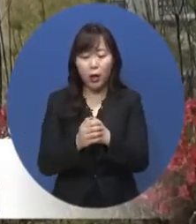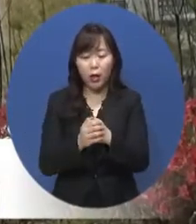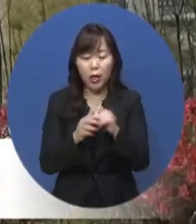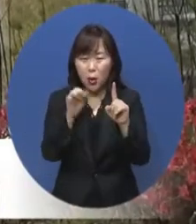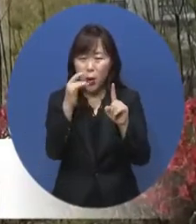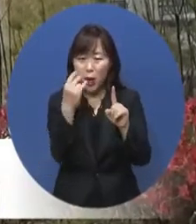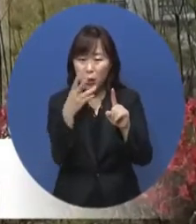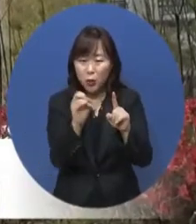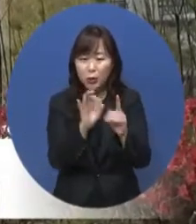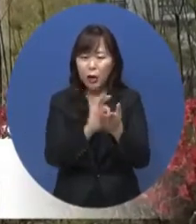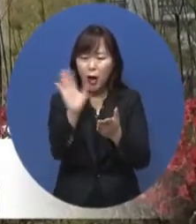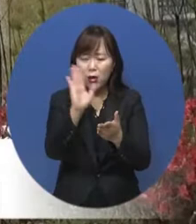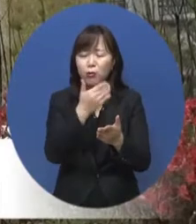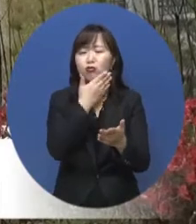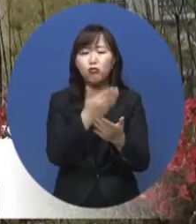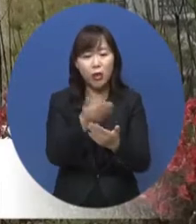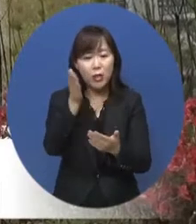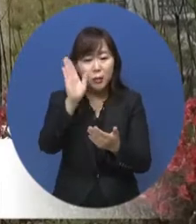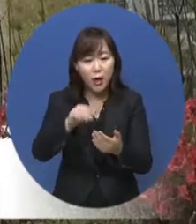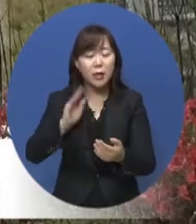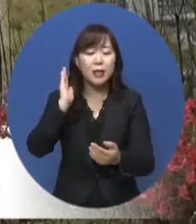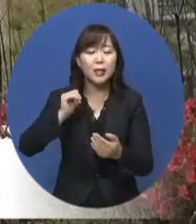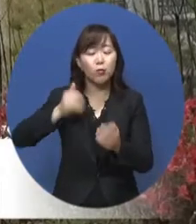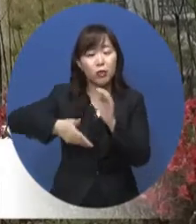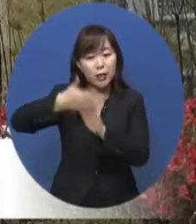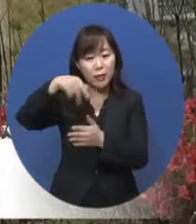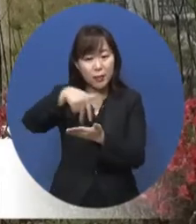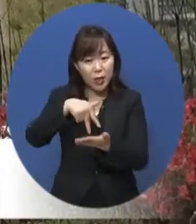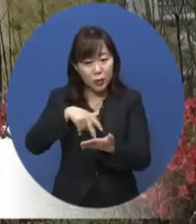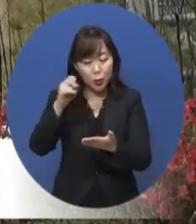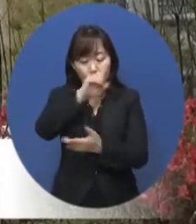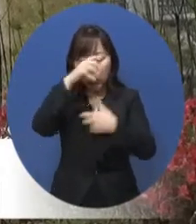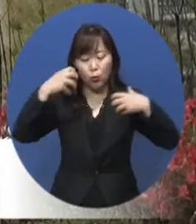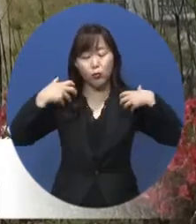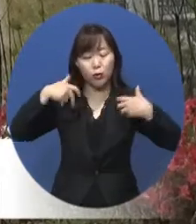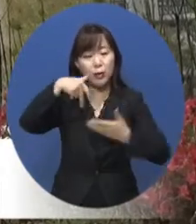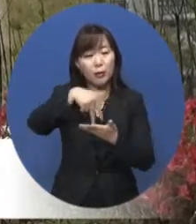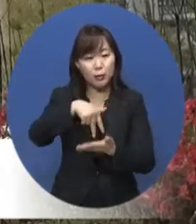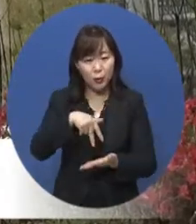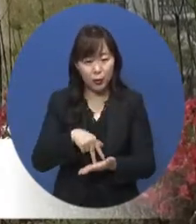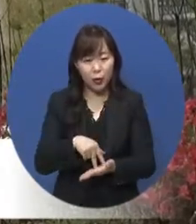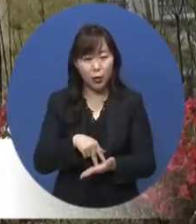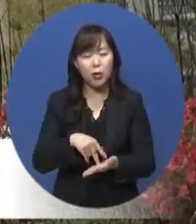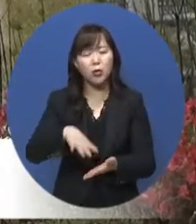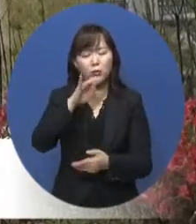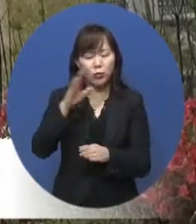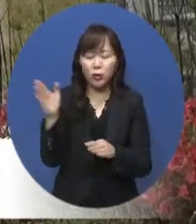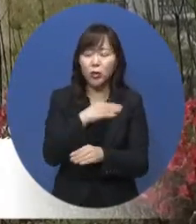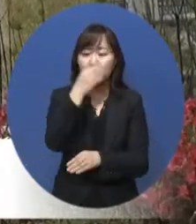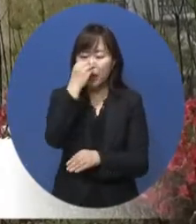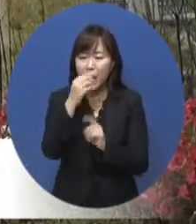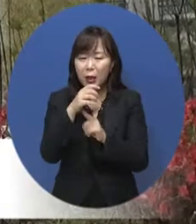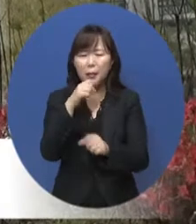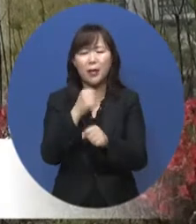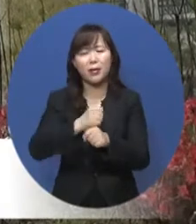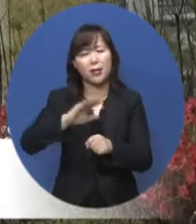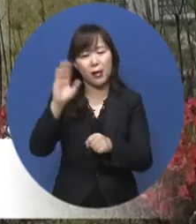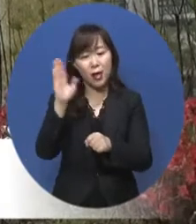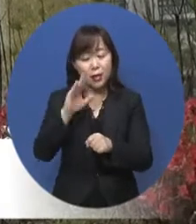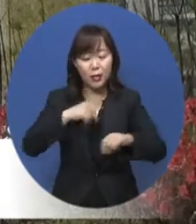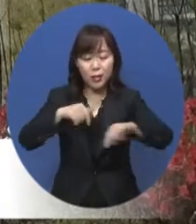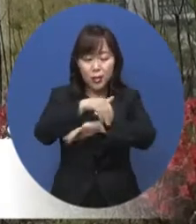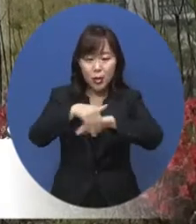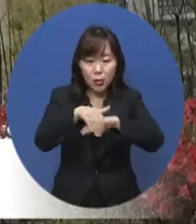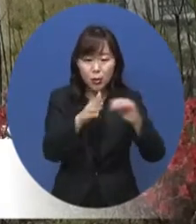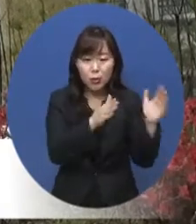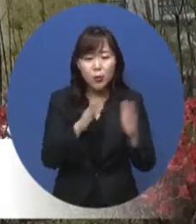것도 중요하지만 의정부시 차원에서 또 우리 정부 차원에서 애초에 쓰레기를 만들지 않을 수 있는